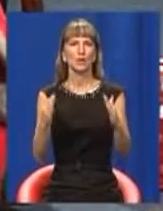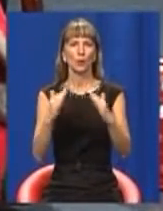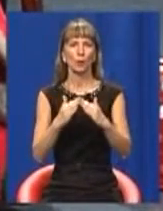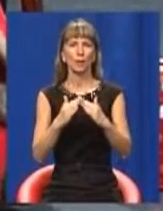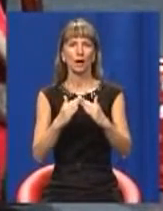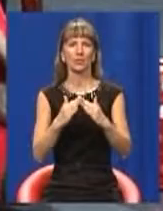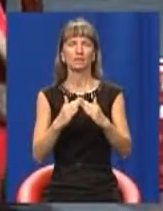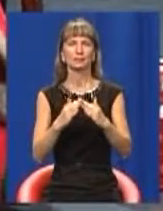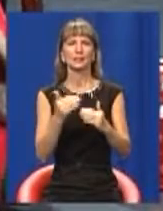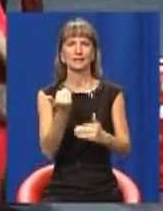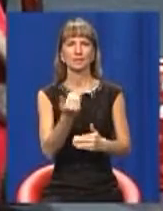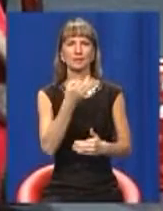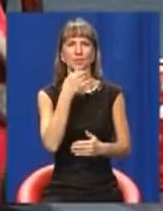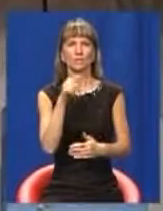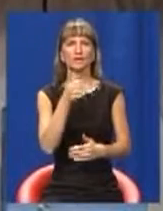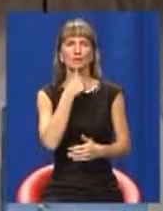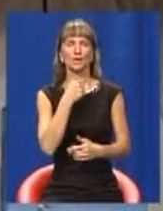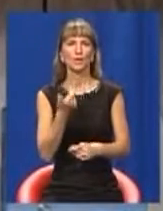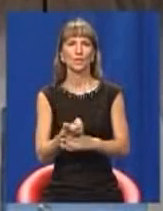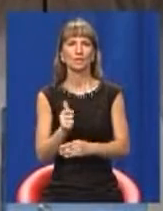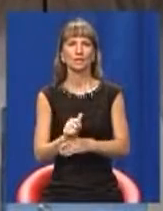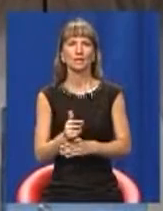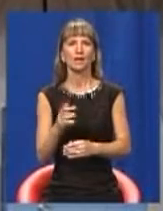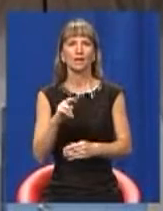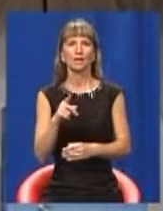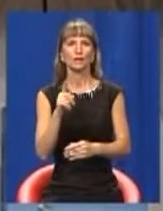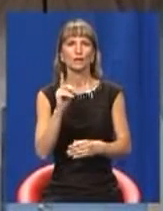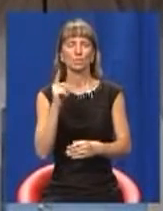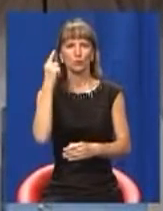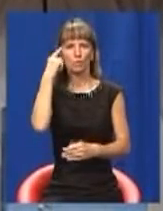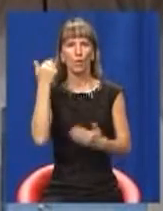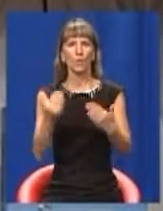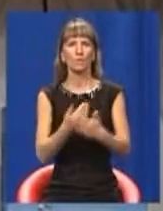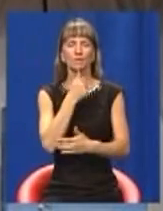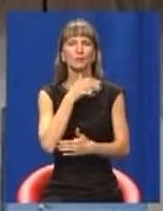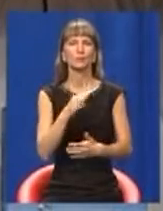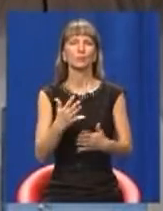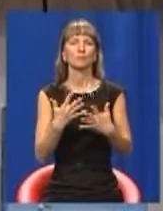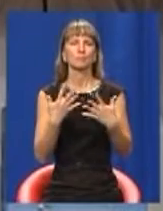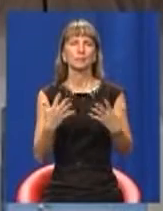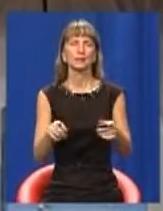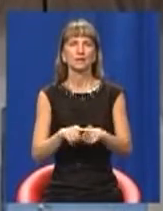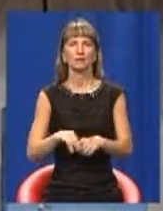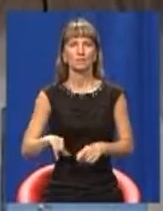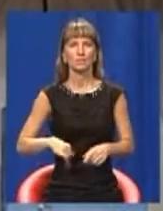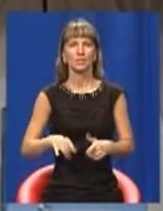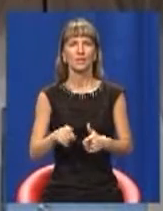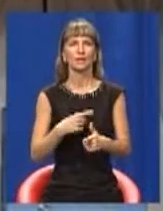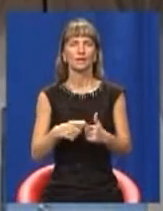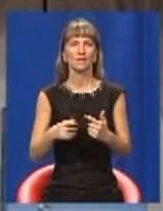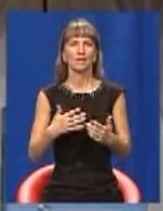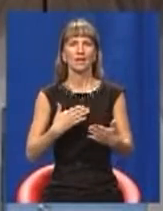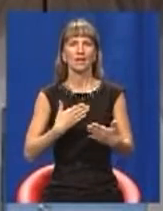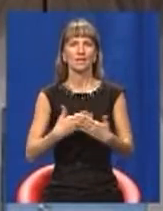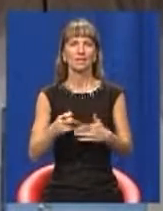домашніх умовах. Тобі сподобався той експеримент? Очень. Як ти думаєш, нові експерименти будуть більш такі, от, знаєш, підступні, чи такі ж легкі і такі